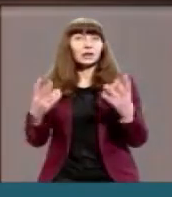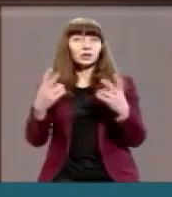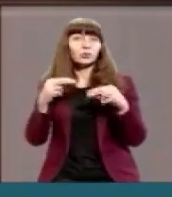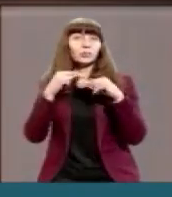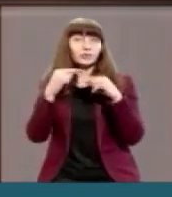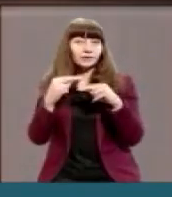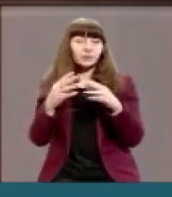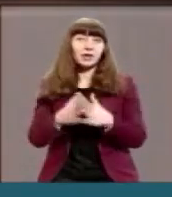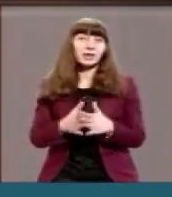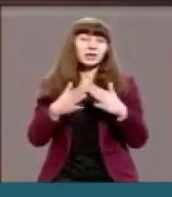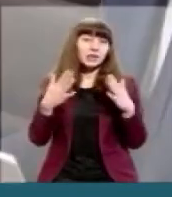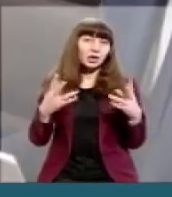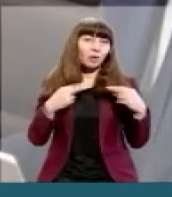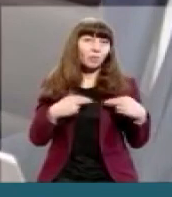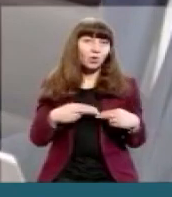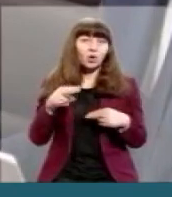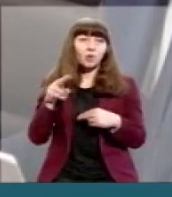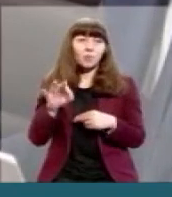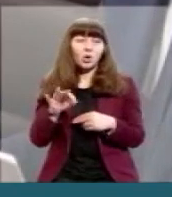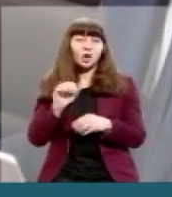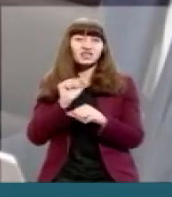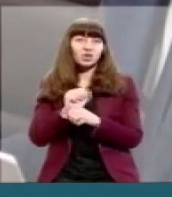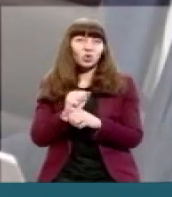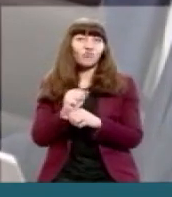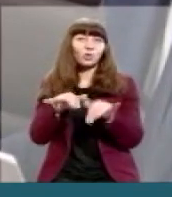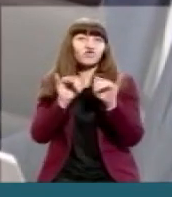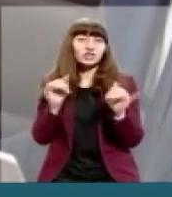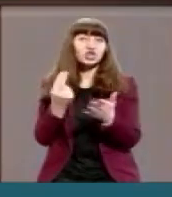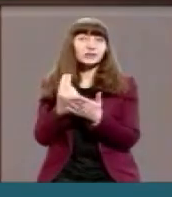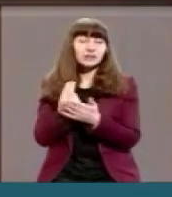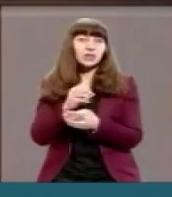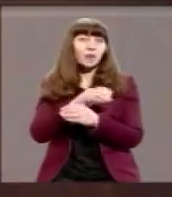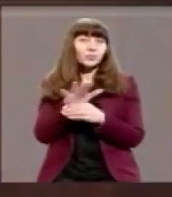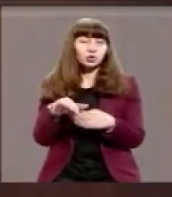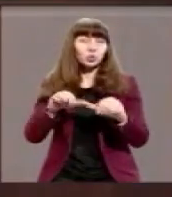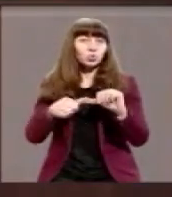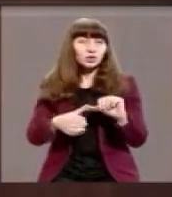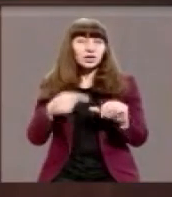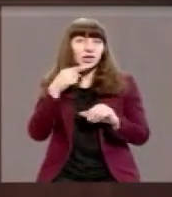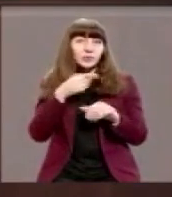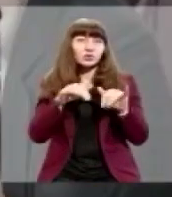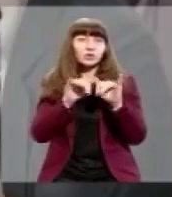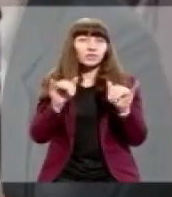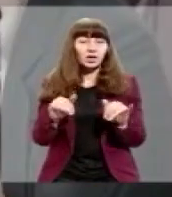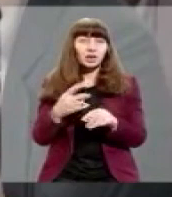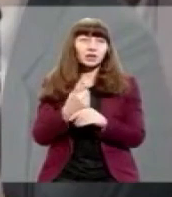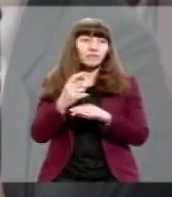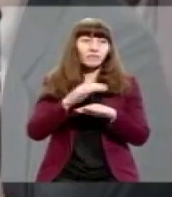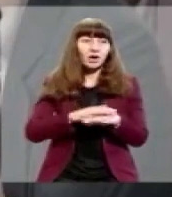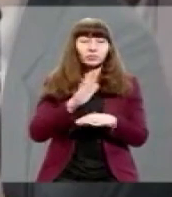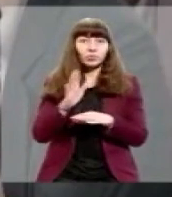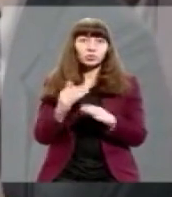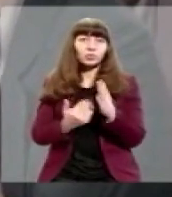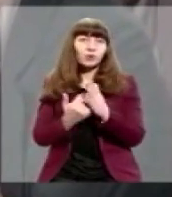Необходимо уделить особое внимание работе по сдерживанию роста цен. Обеспечение устойчивости экономического роста станет фактором